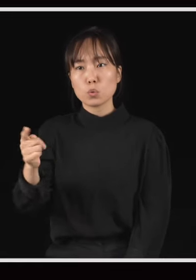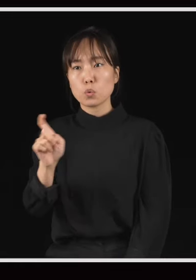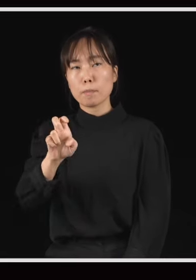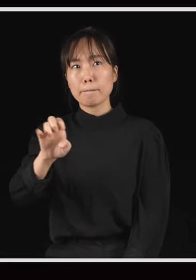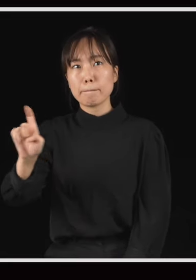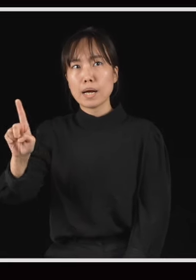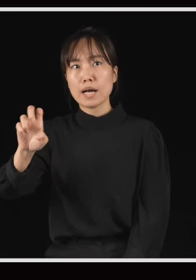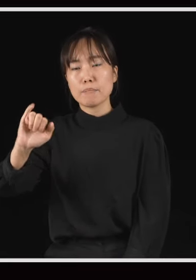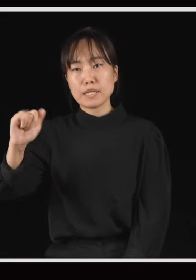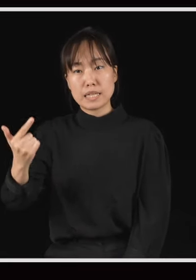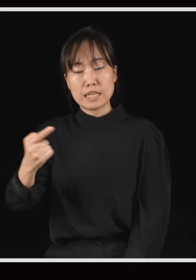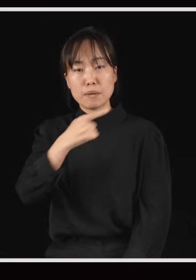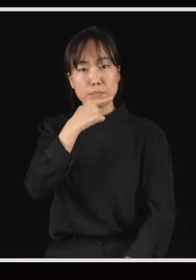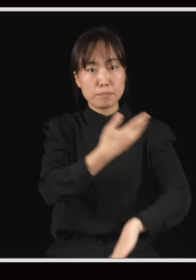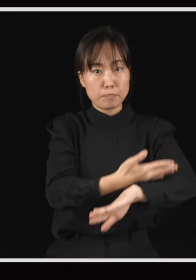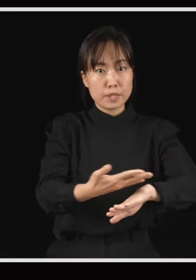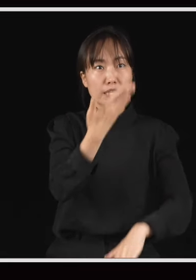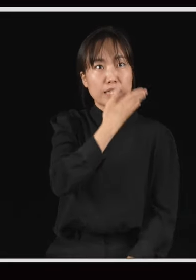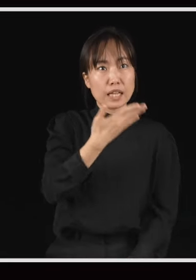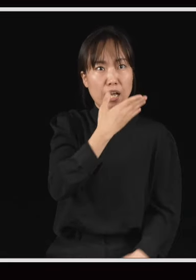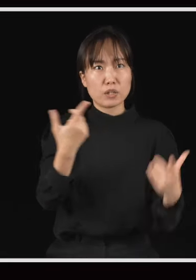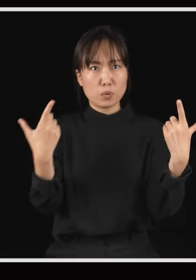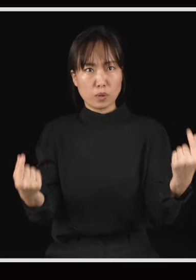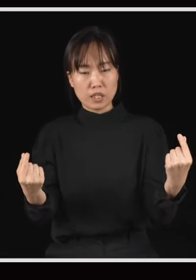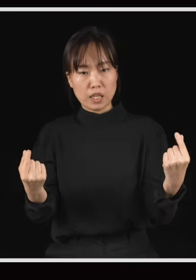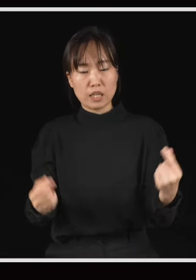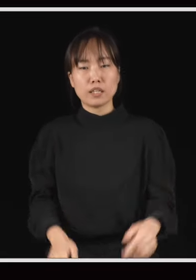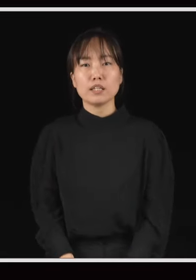사람의 도파민 시스템은 혈당이랑 정말 똑같아요.